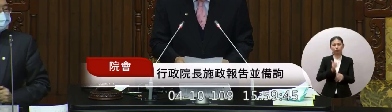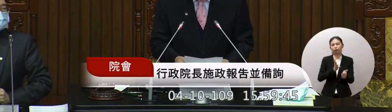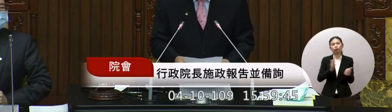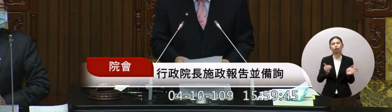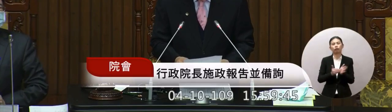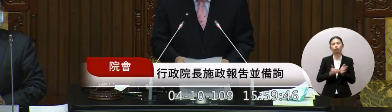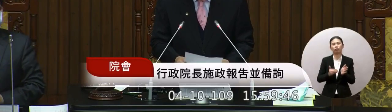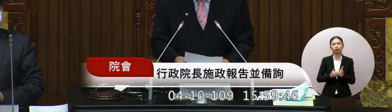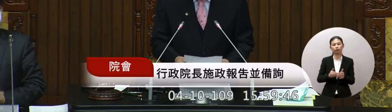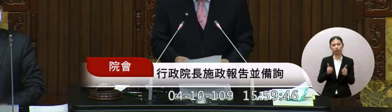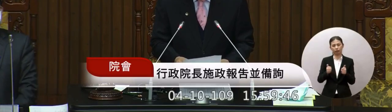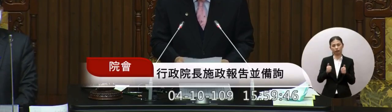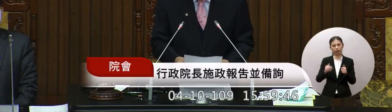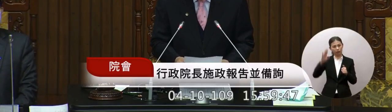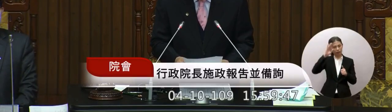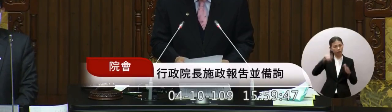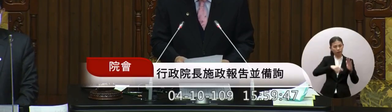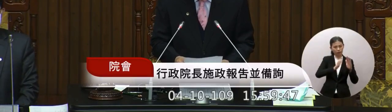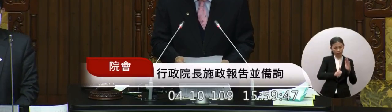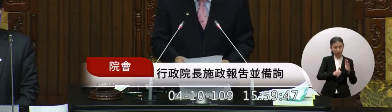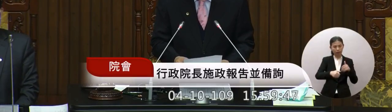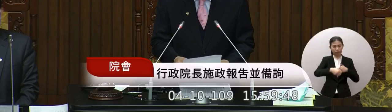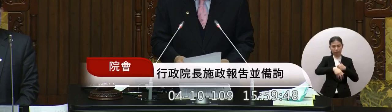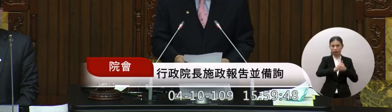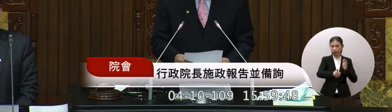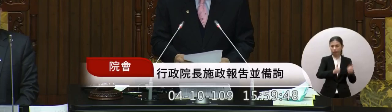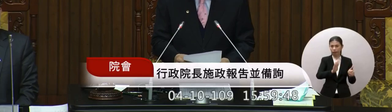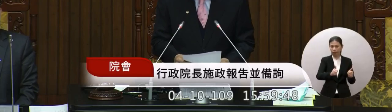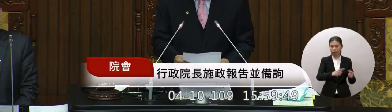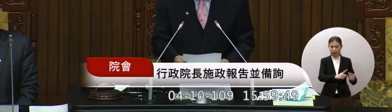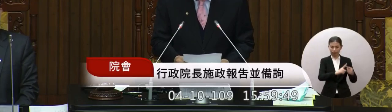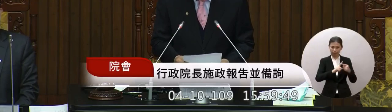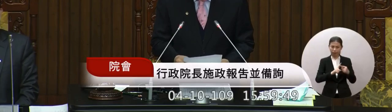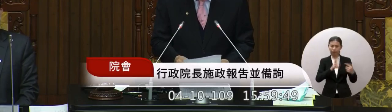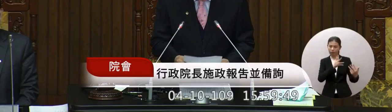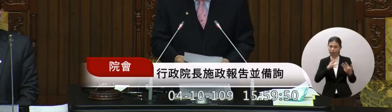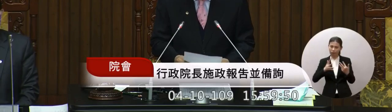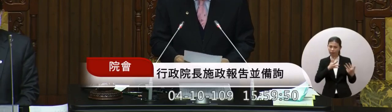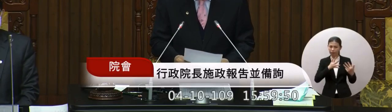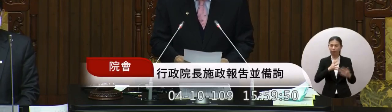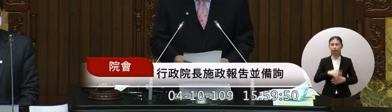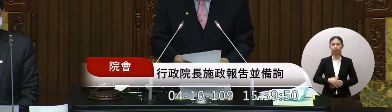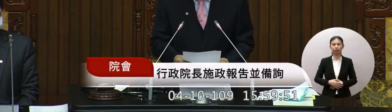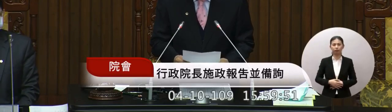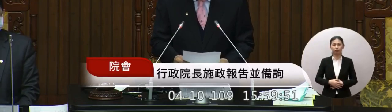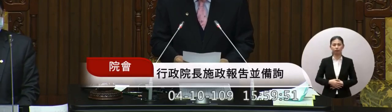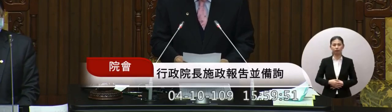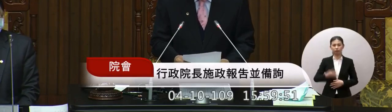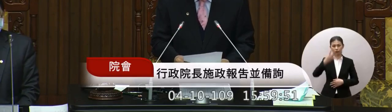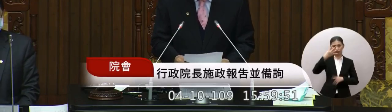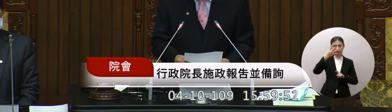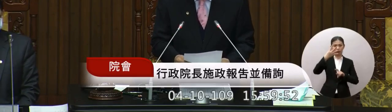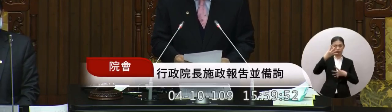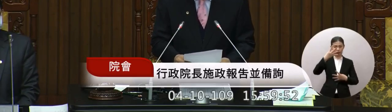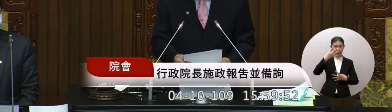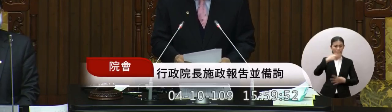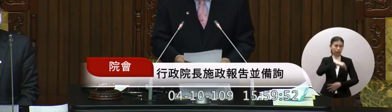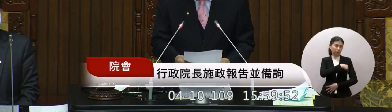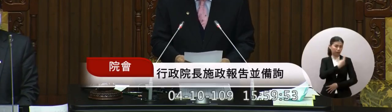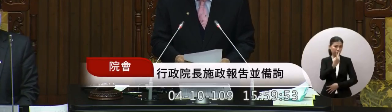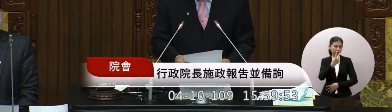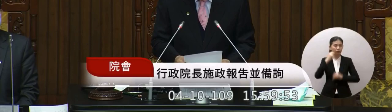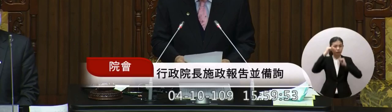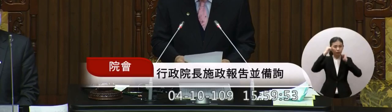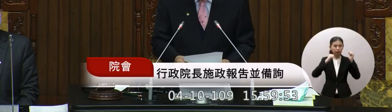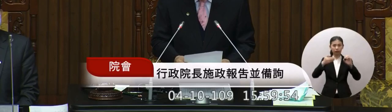毕，谢谢苏院长及相关部会所长列席答询。4月14日星期二